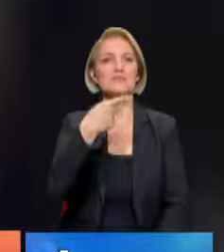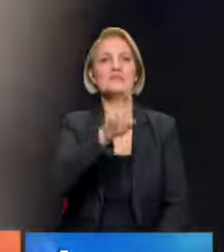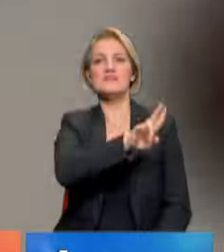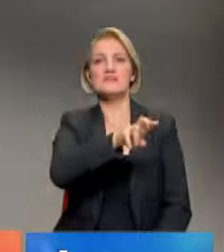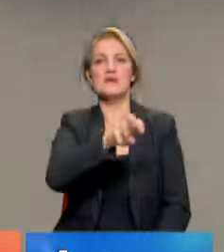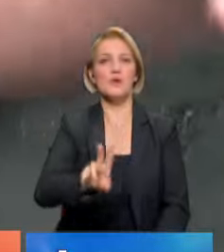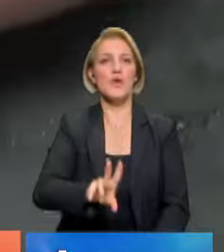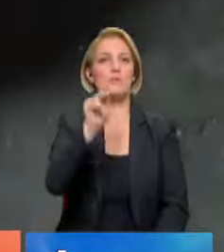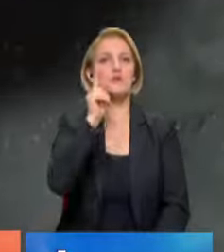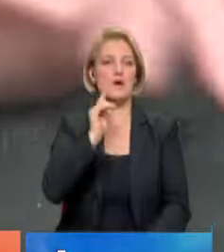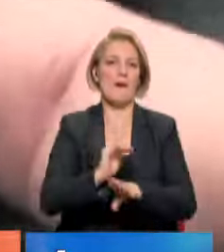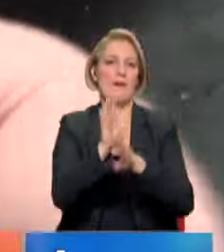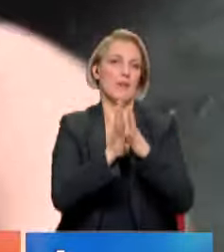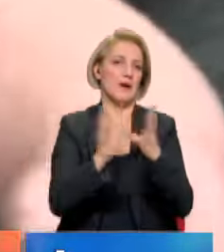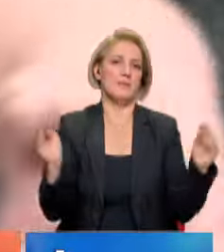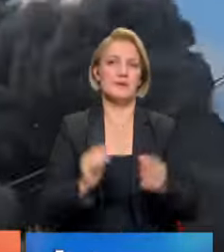kişi hayatını kaybetti.